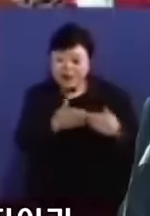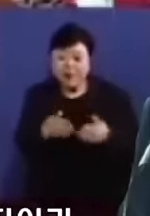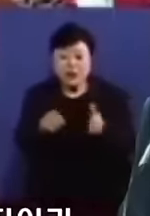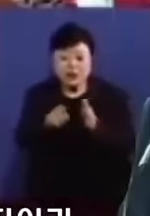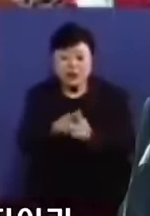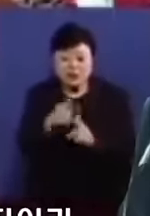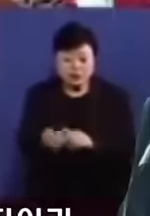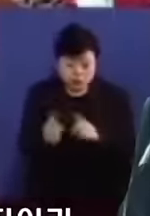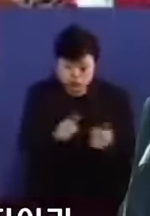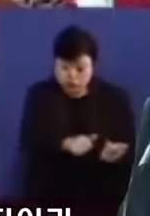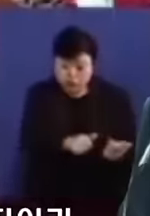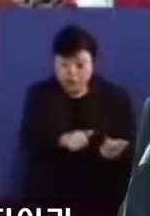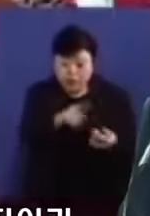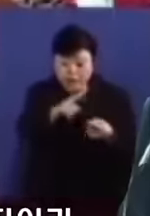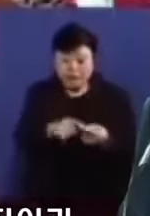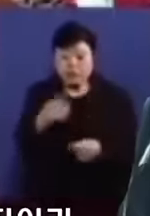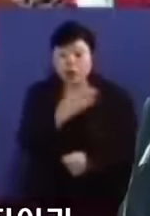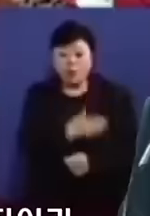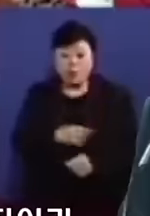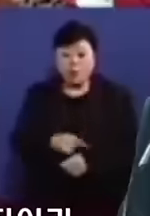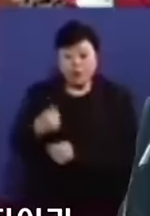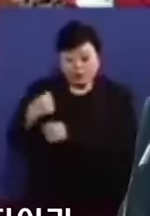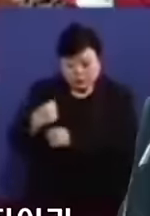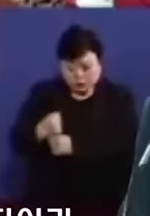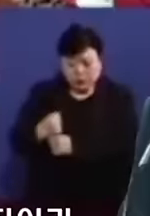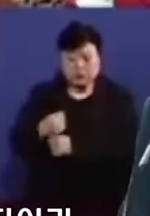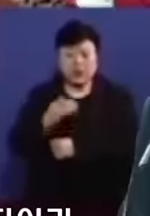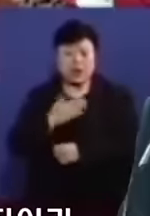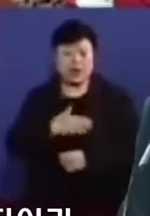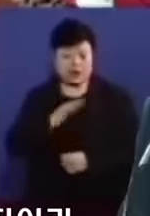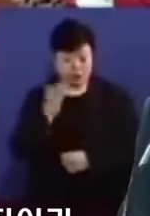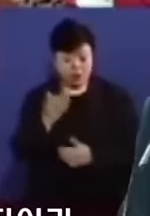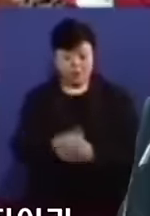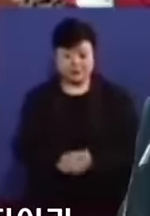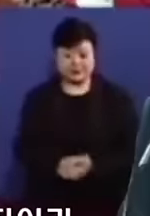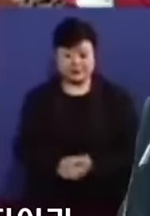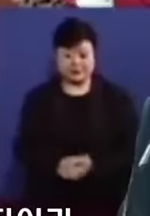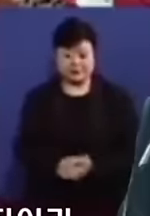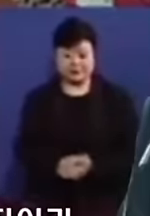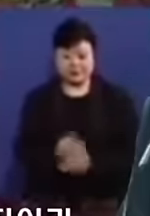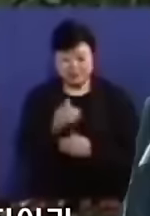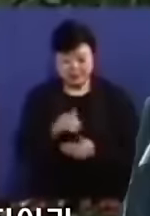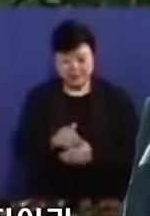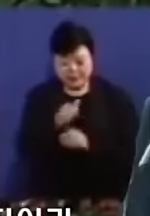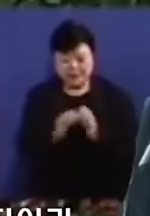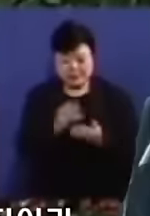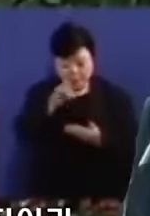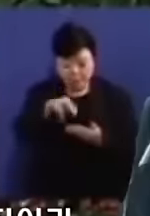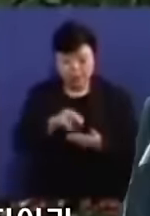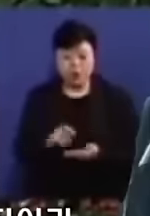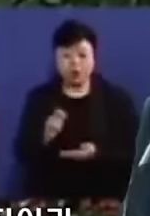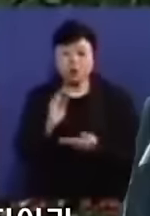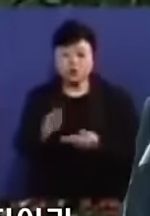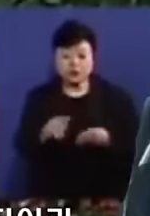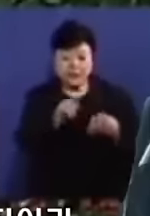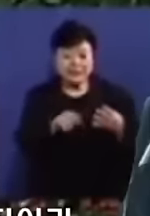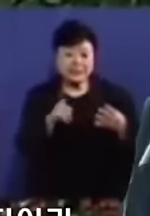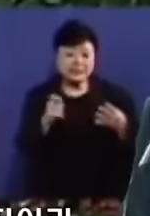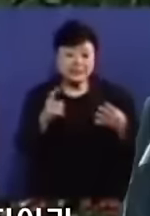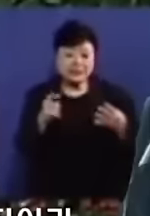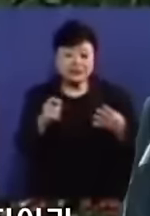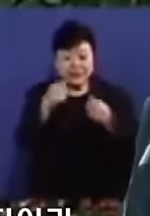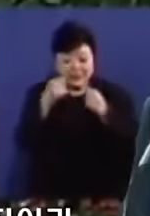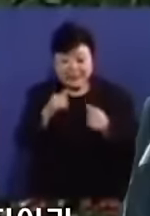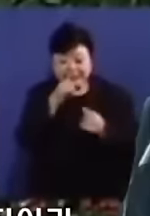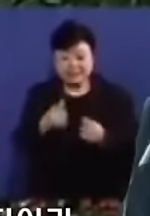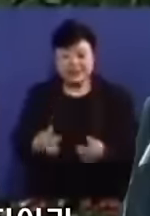예수 죽인 것들을 몸에 짊어져야 알게 되는 것입니다. 성경에는 고린도후서 4장 11절에 우리